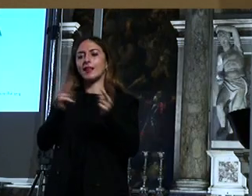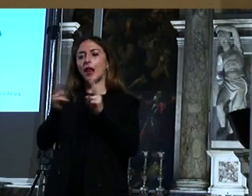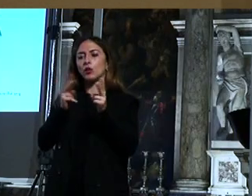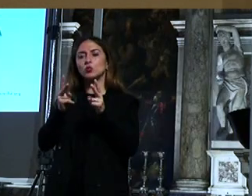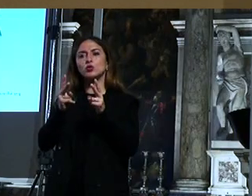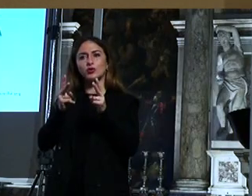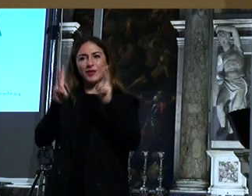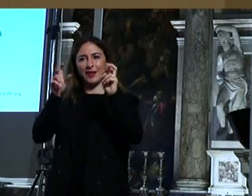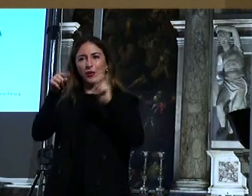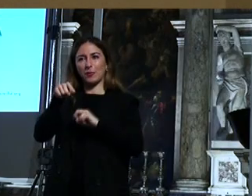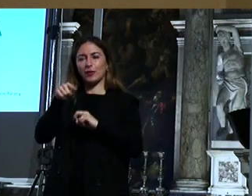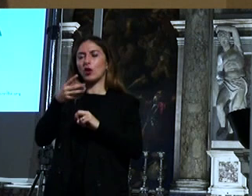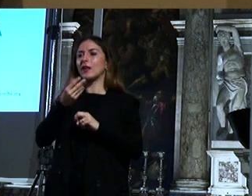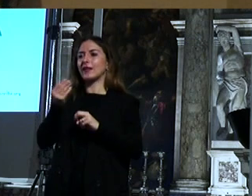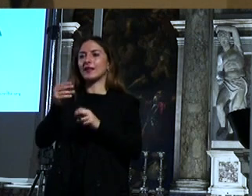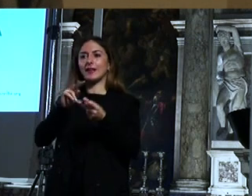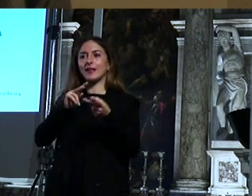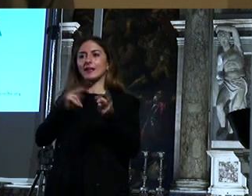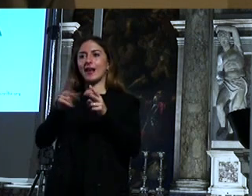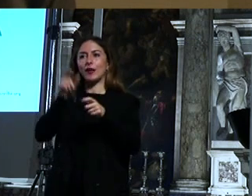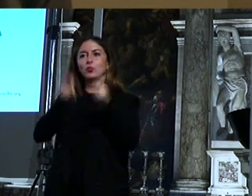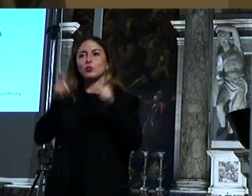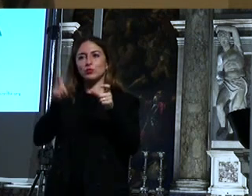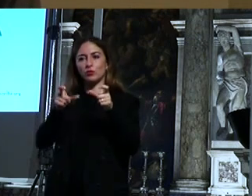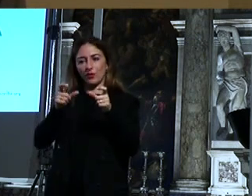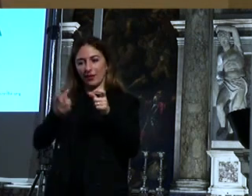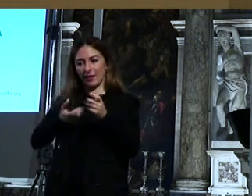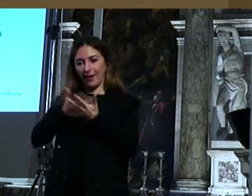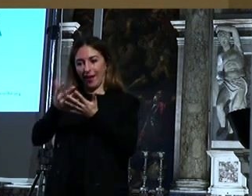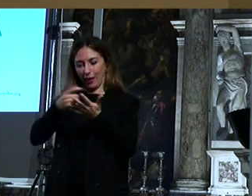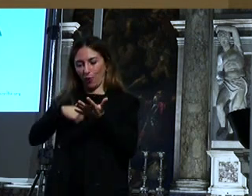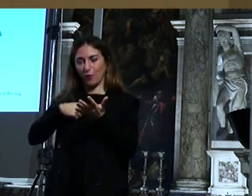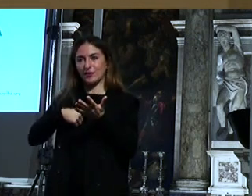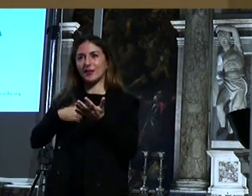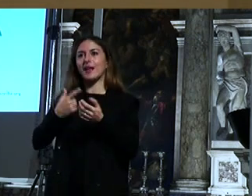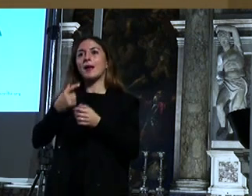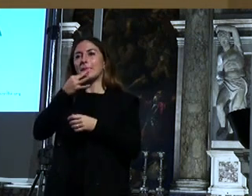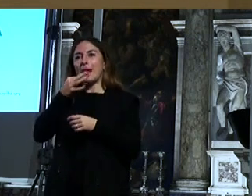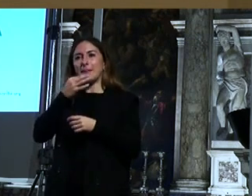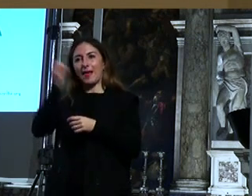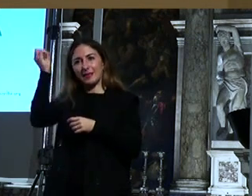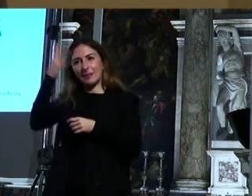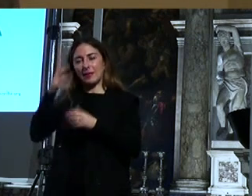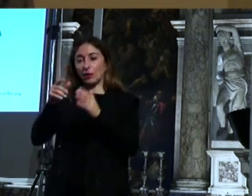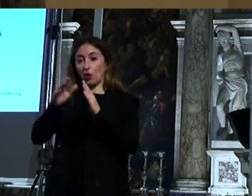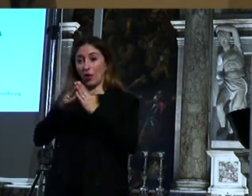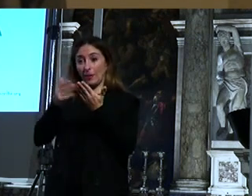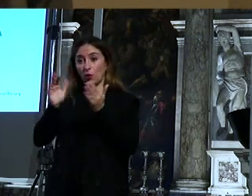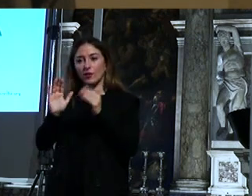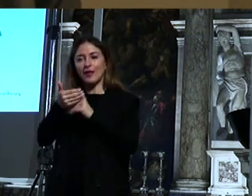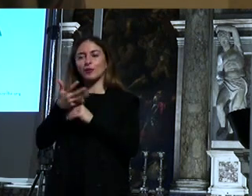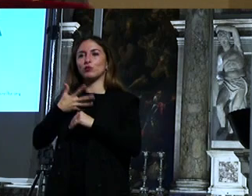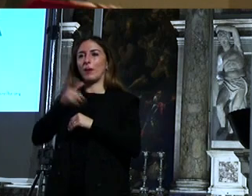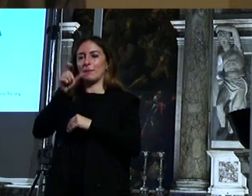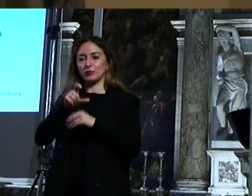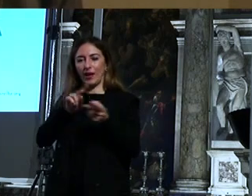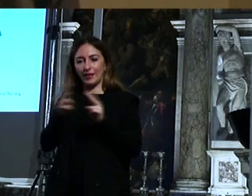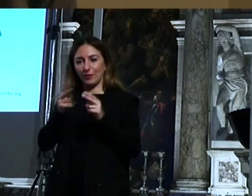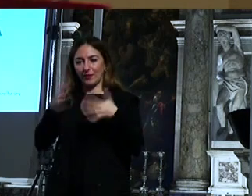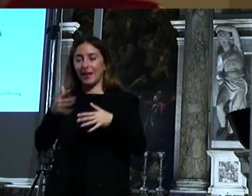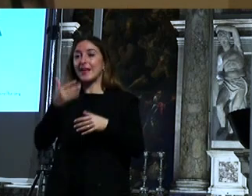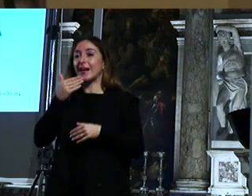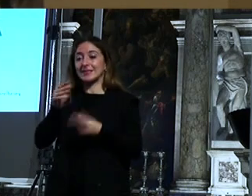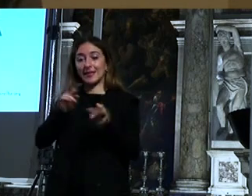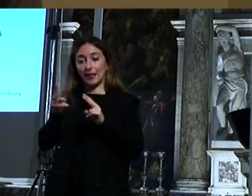di se stessi. Spesso ci si dimentica, no, che dietro la letteratura esiste la traduzione, e la traduzione rende possibile la